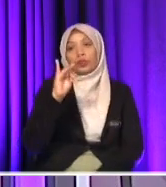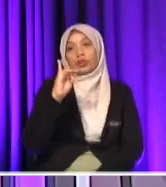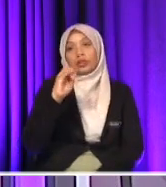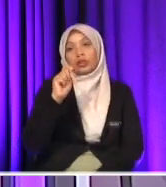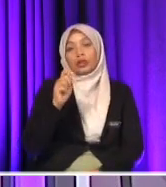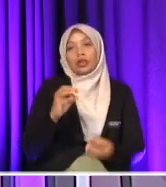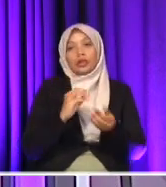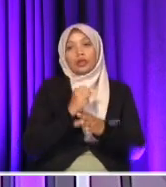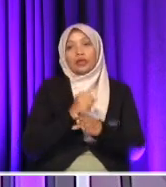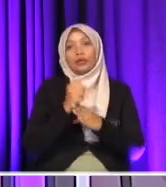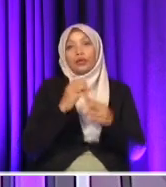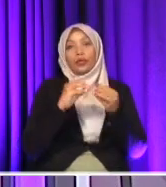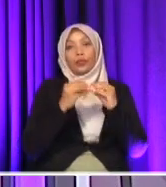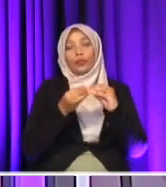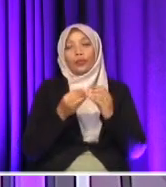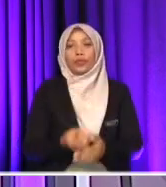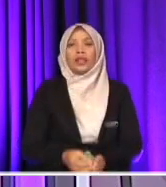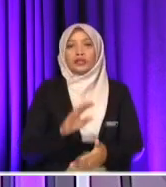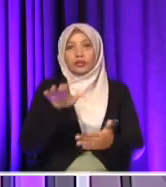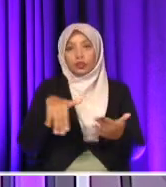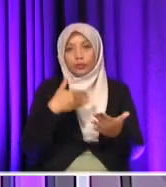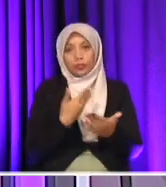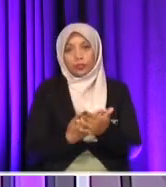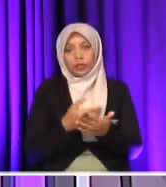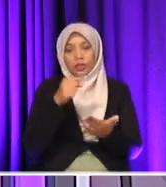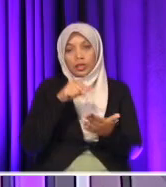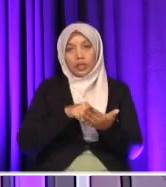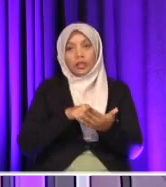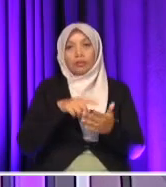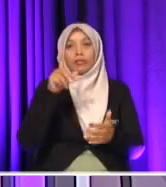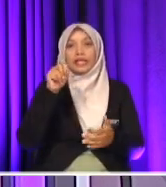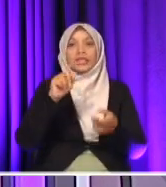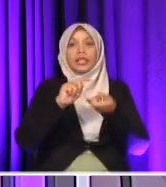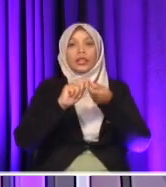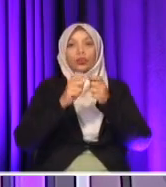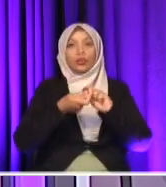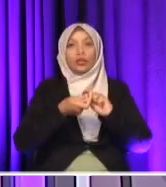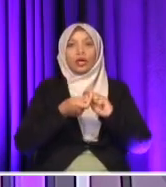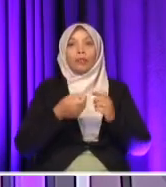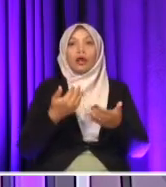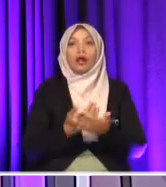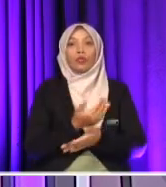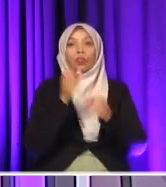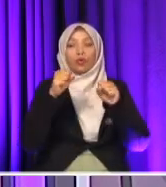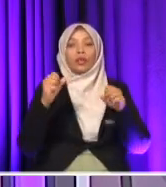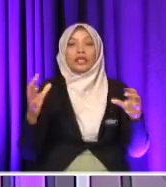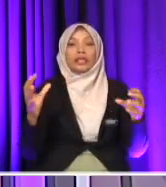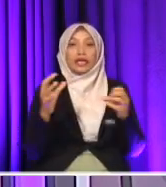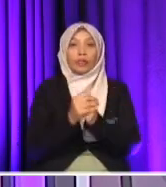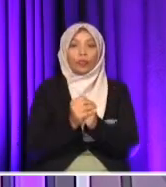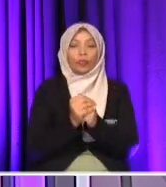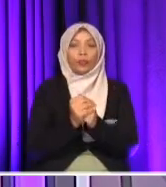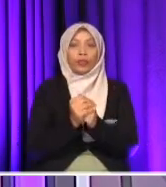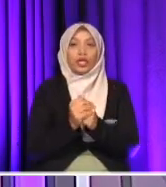kena tukarkan supaya semua unit dia dalam ohm barulah kita boleh nak gabungkan dia. Okey. So kat sini,